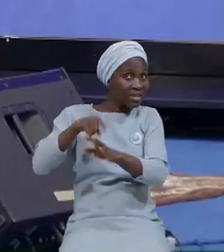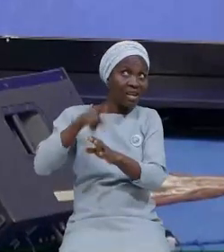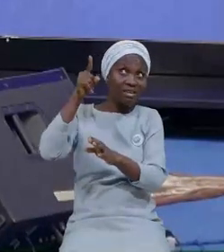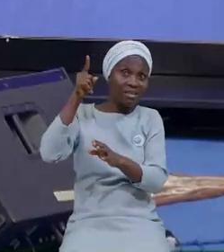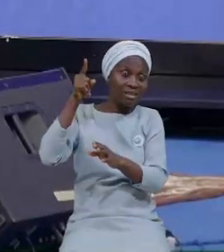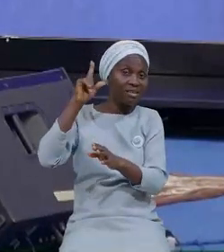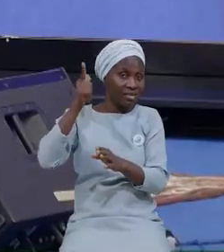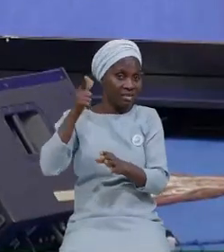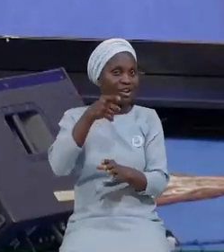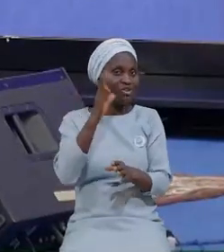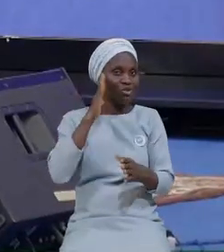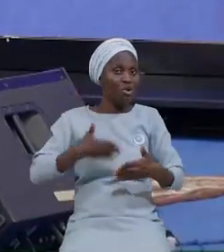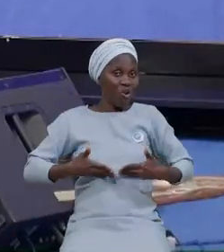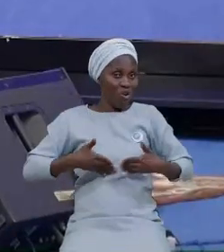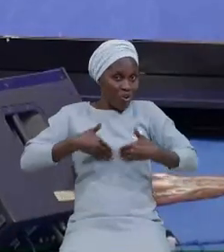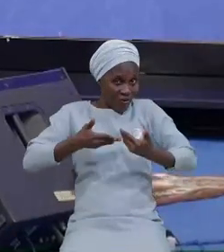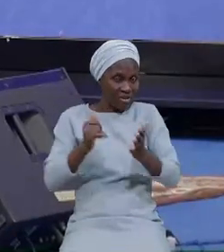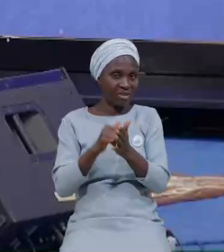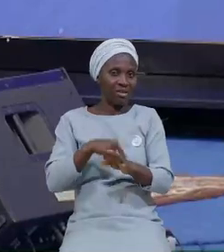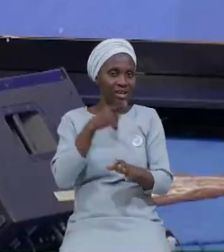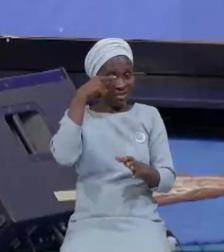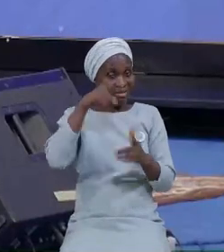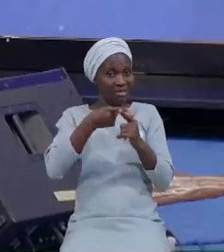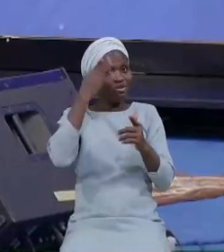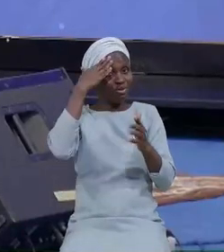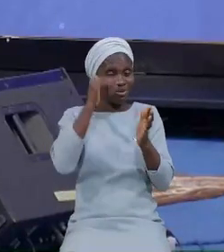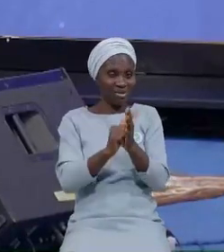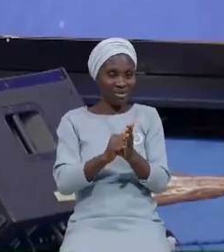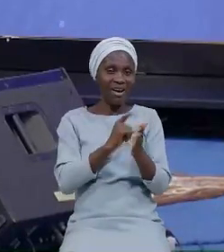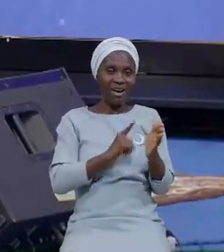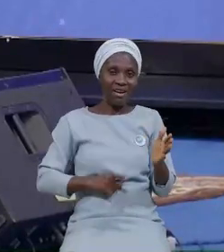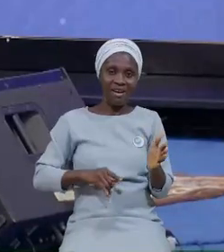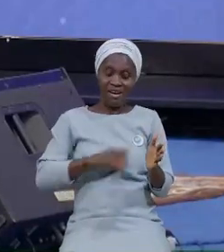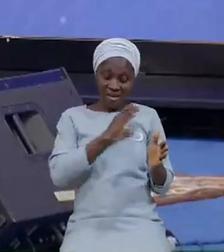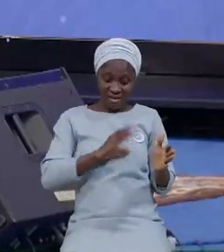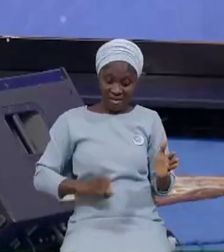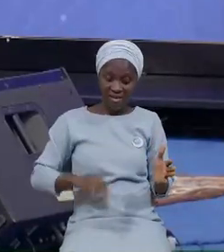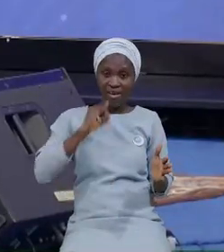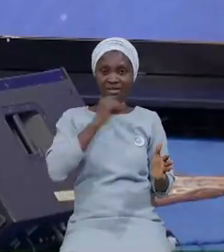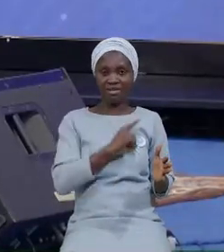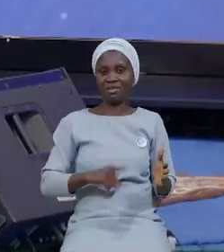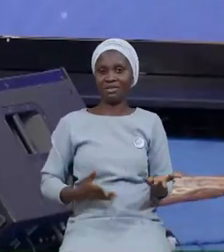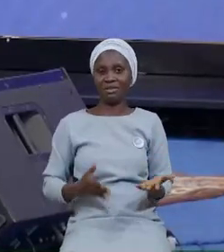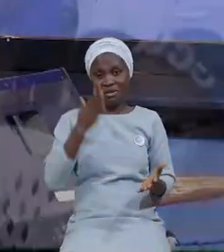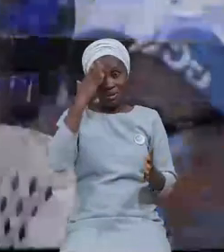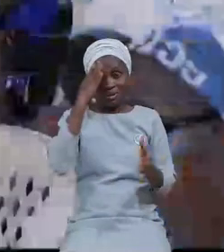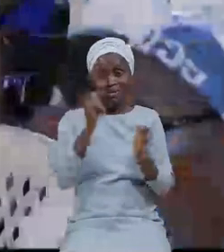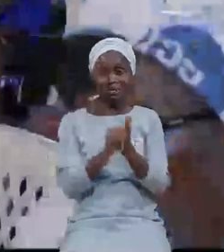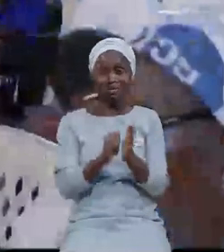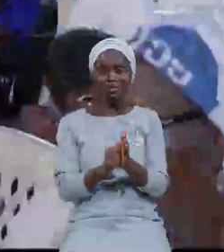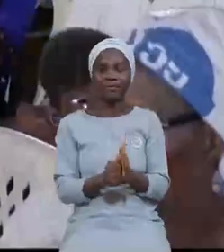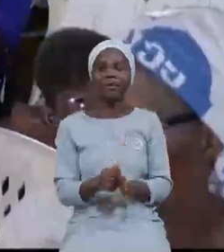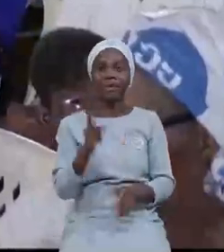tu saura que Christ est seigneur et ceux qui vont en enfer ils ne pourront pas